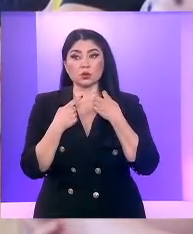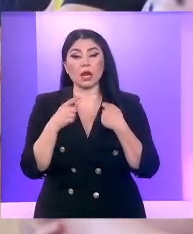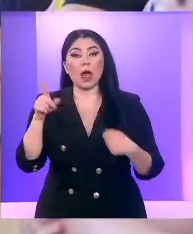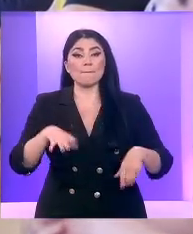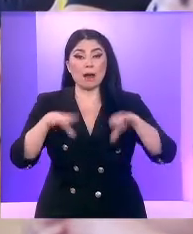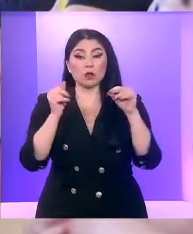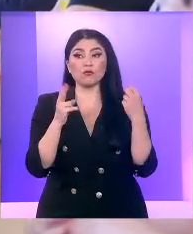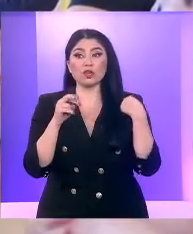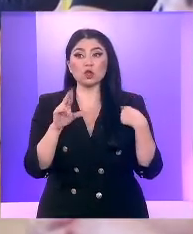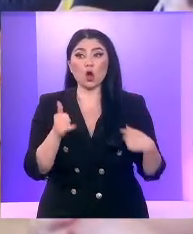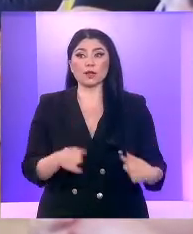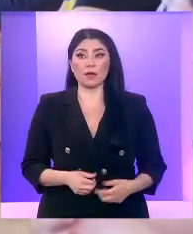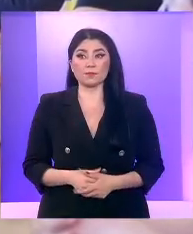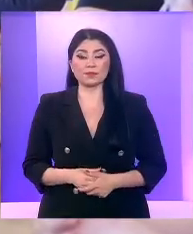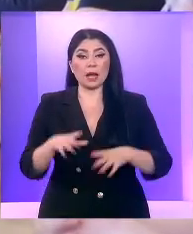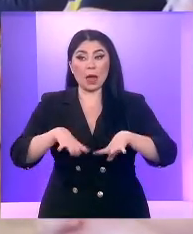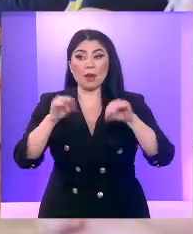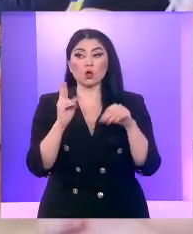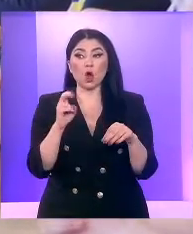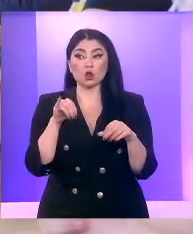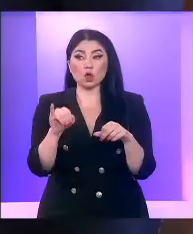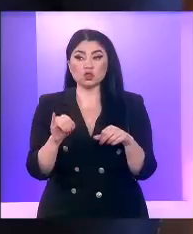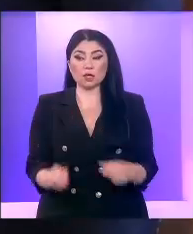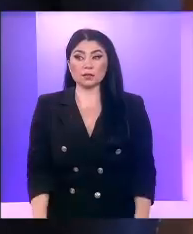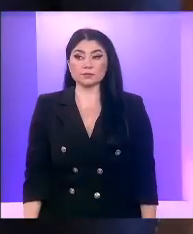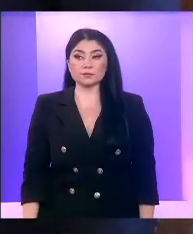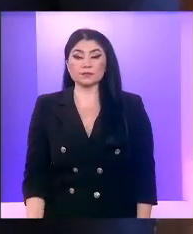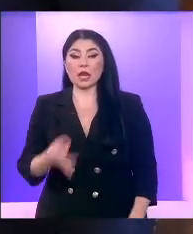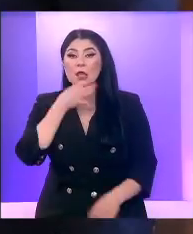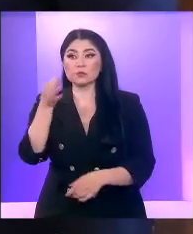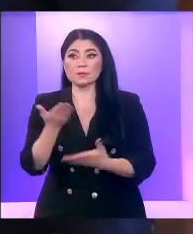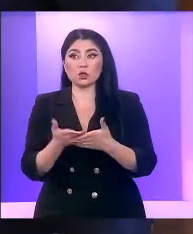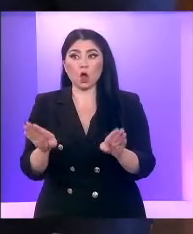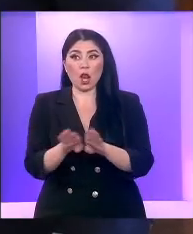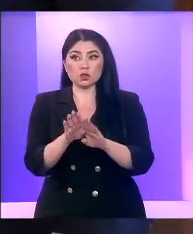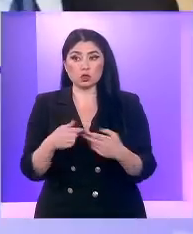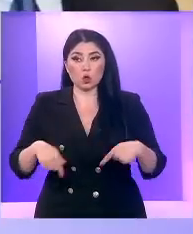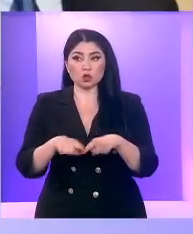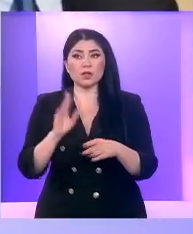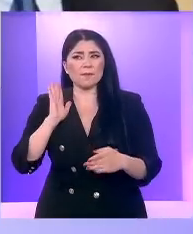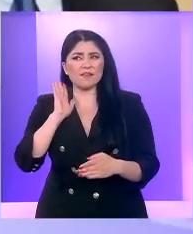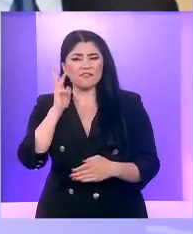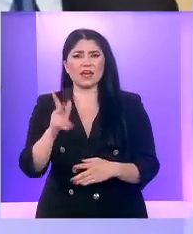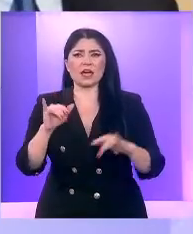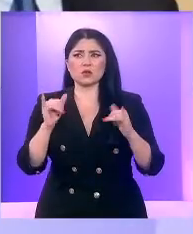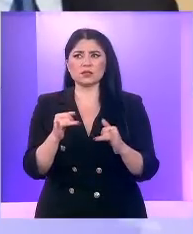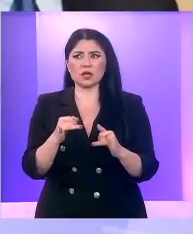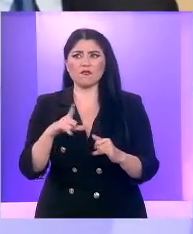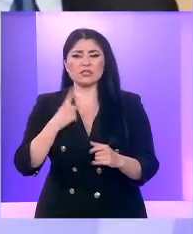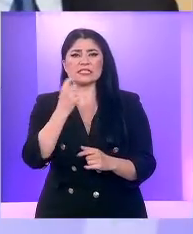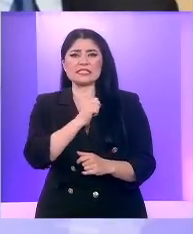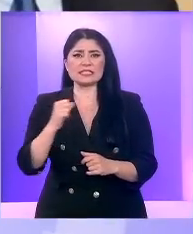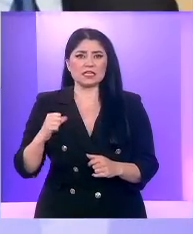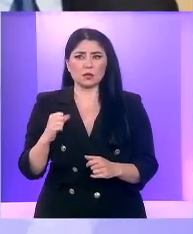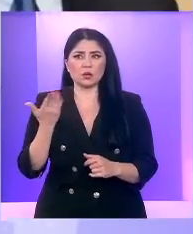la Palatul Victoria, la Palatul Cotroceni, s-a transmis către colegii noștri și am spus de fiecare dată, singurii